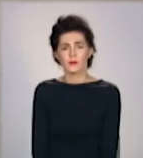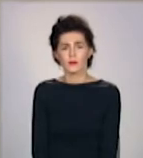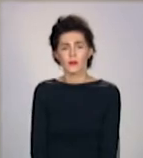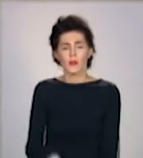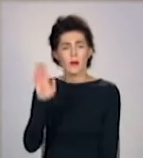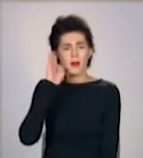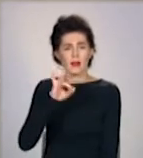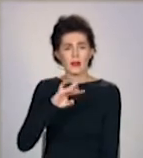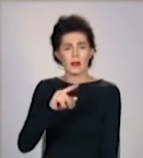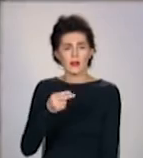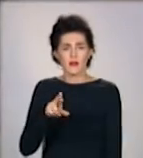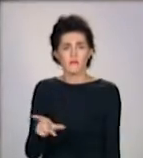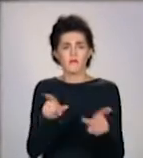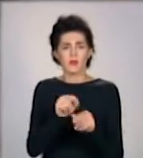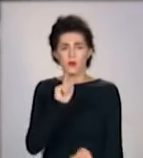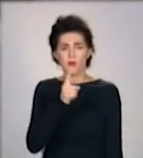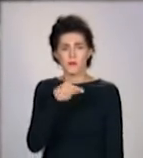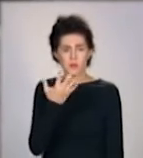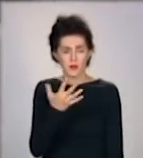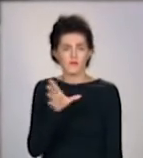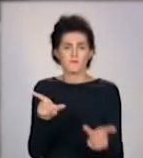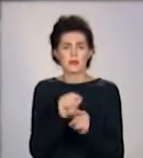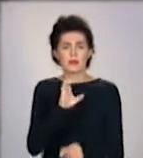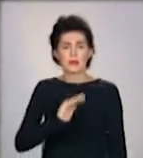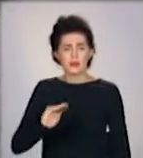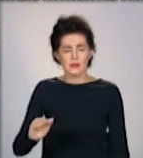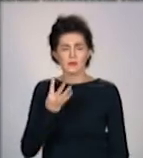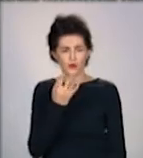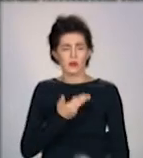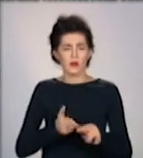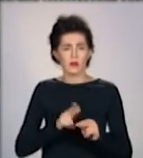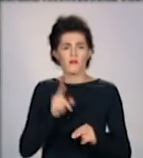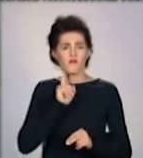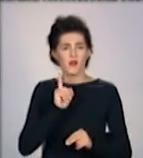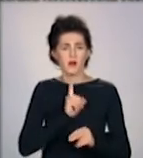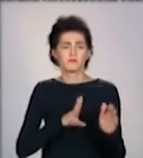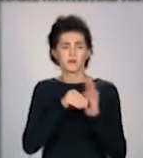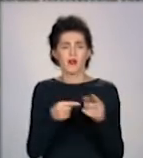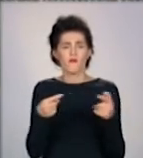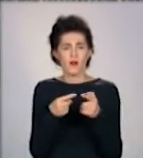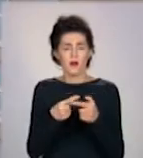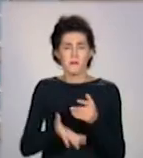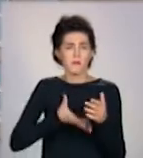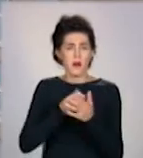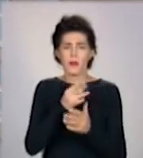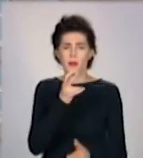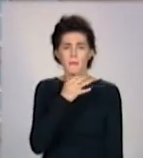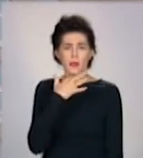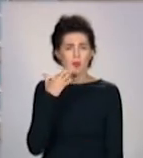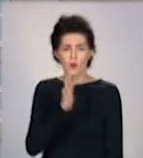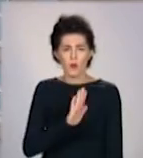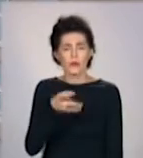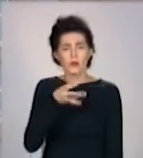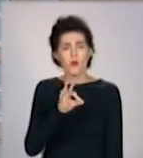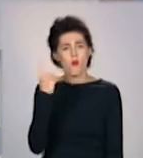Ілля півтора року разом із дружиною та чотирма дітьми мешкає у орендованій квартирі. Каже, за оселю платить небагато. Проте